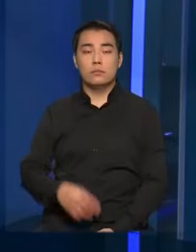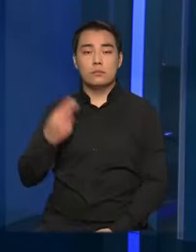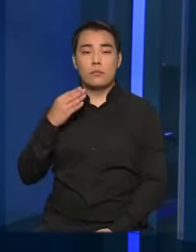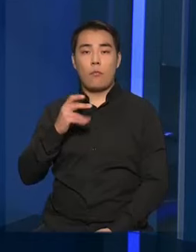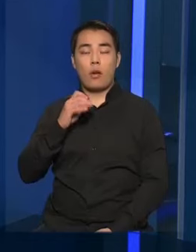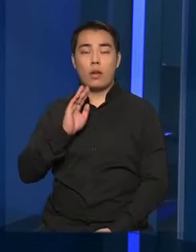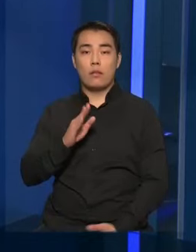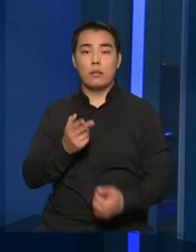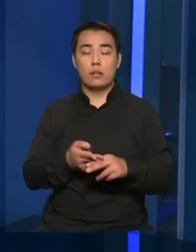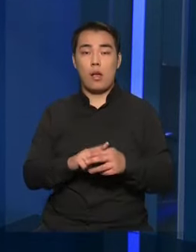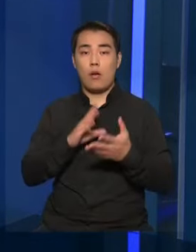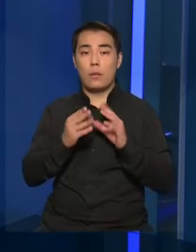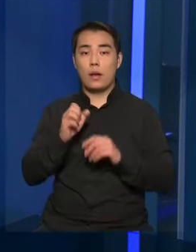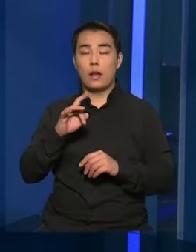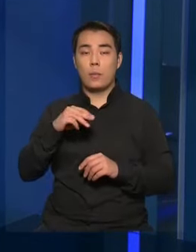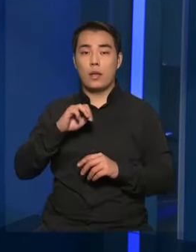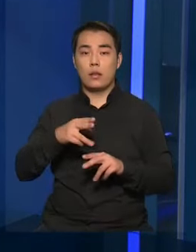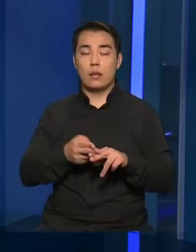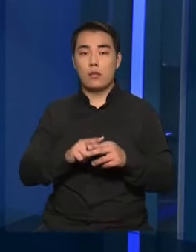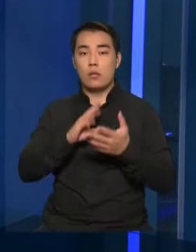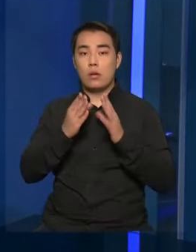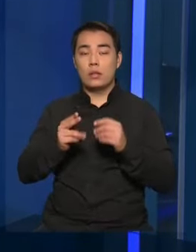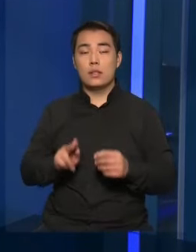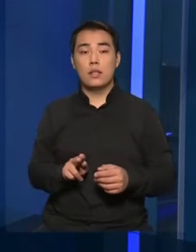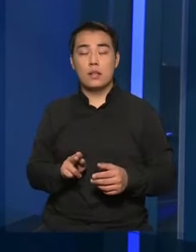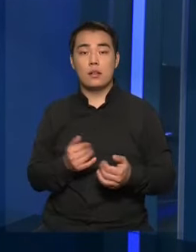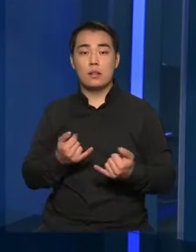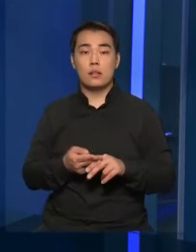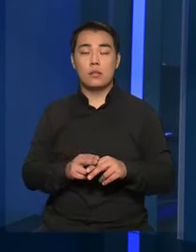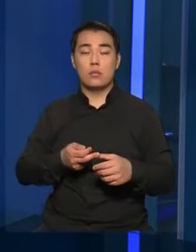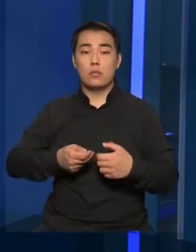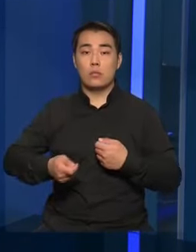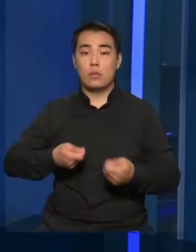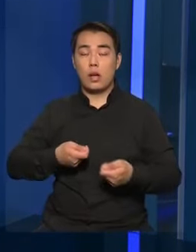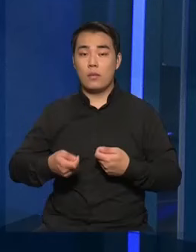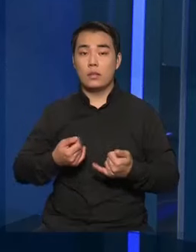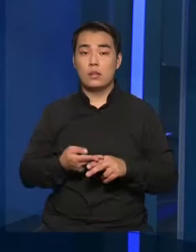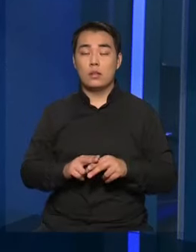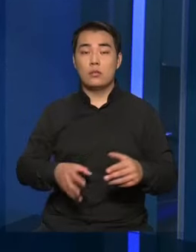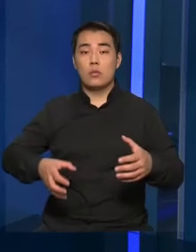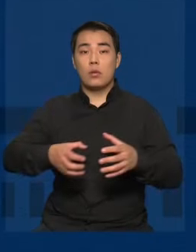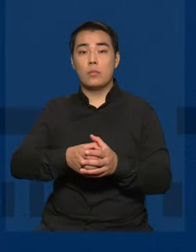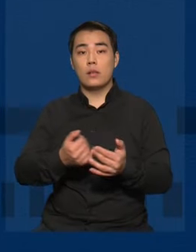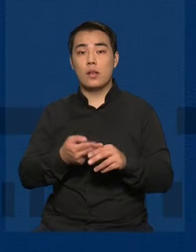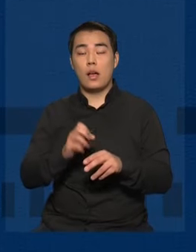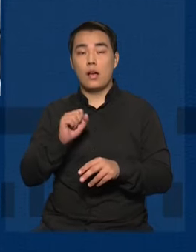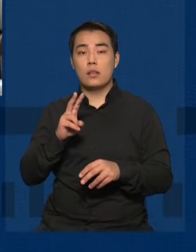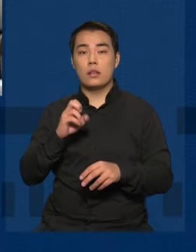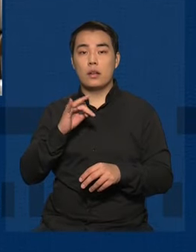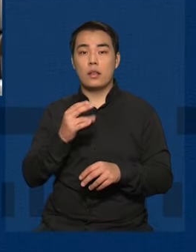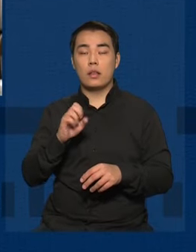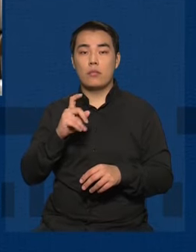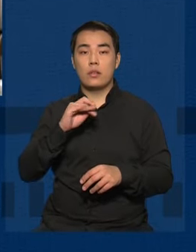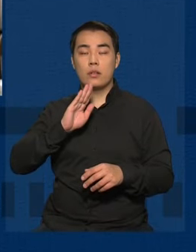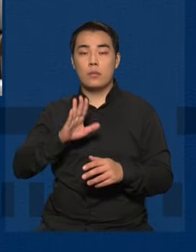Президент Қасым Жомарт Тоқаев, Кармет акционерлік қоғамы директорлар кеңесінің төрағасы, Алур компаниялар тобының басшысы Андрей Лаврентьевті